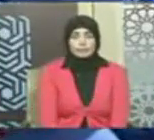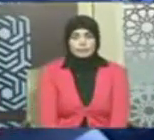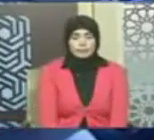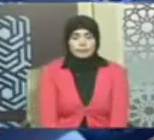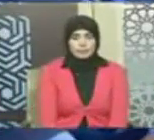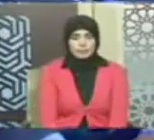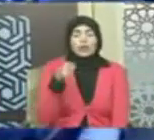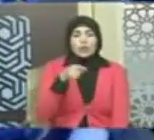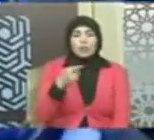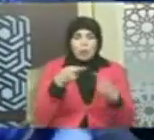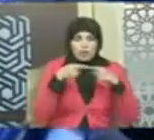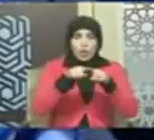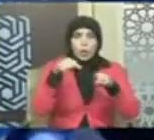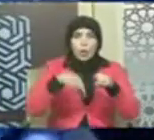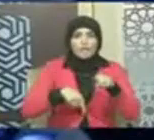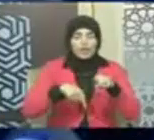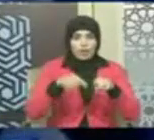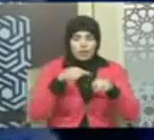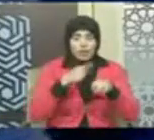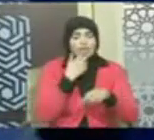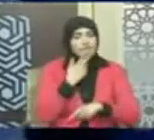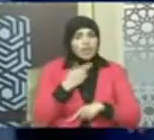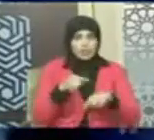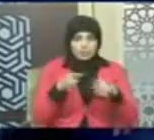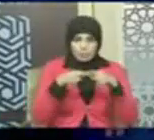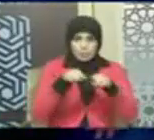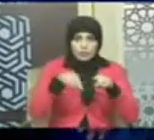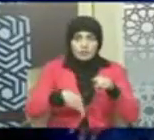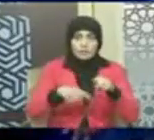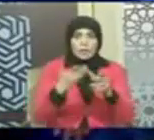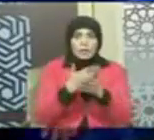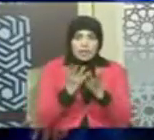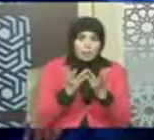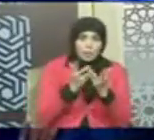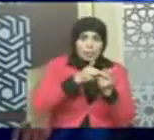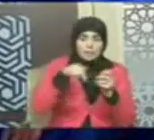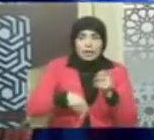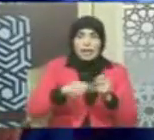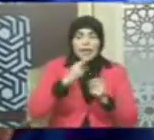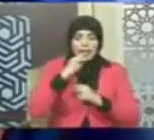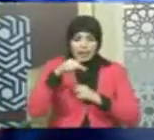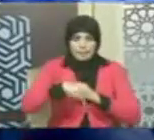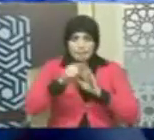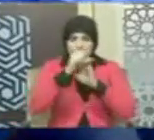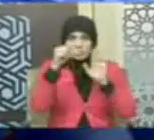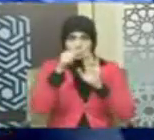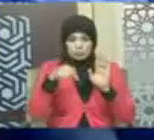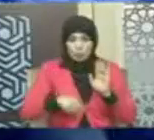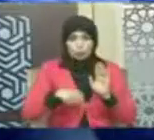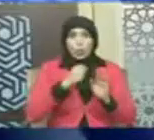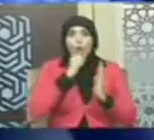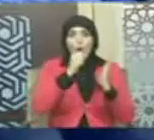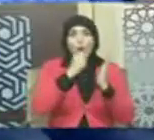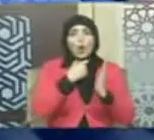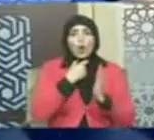ولعل من التوافق الطيب أن يأتي حديثنا عن أصحاب رسول